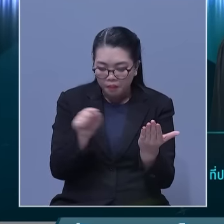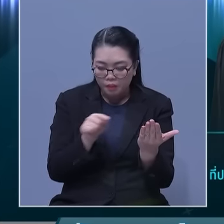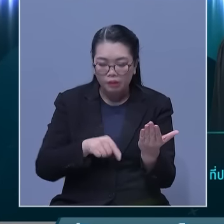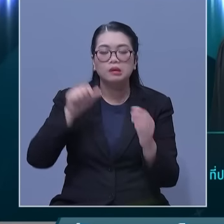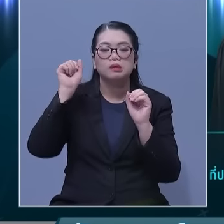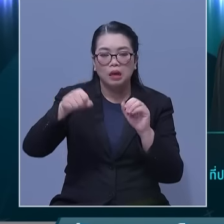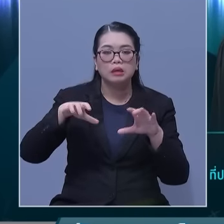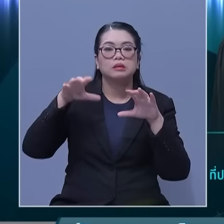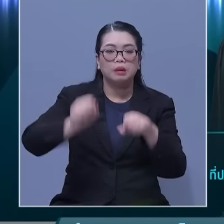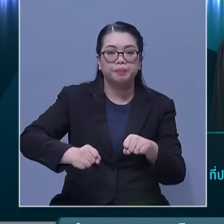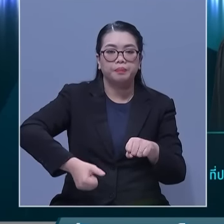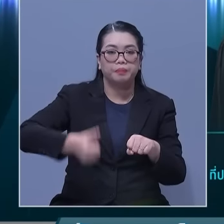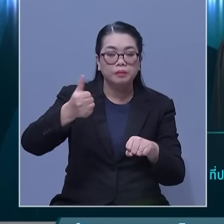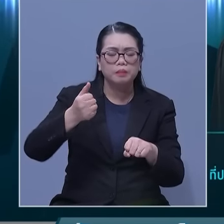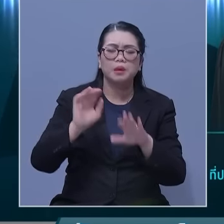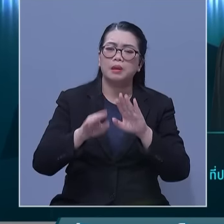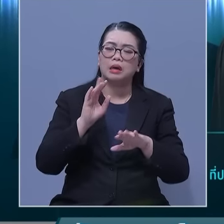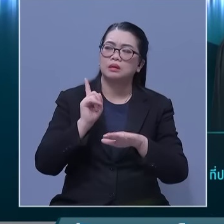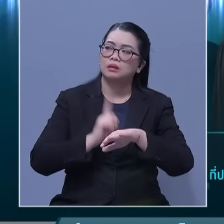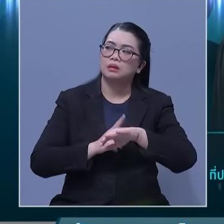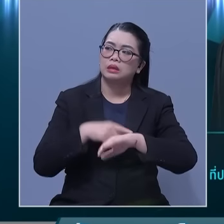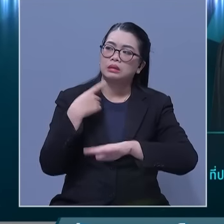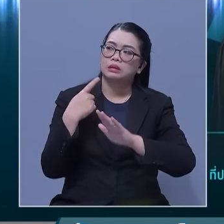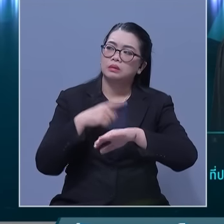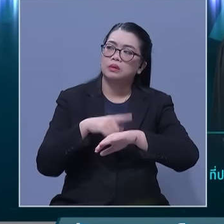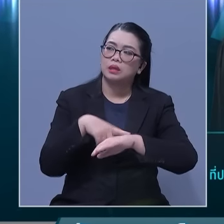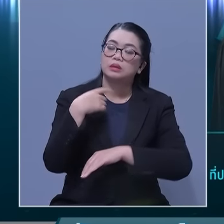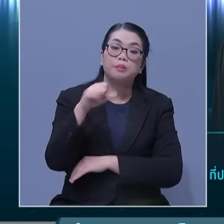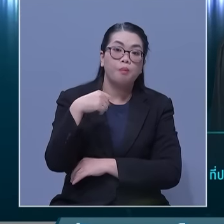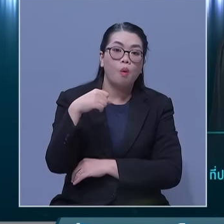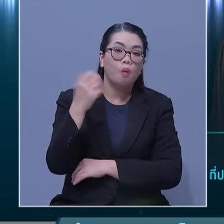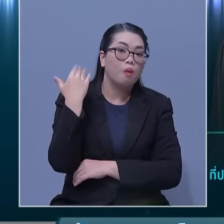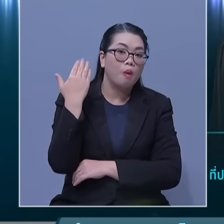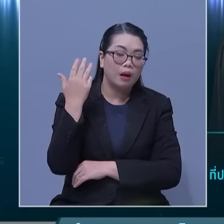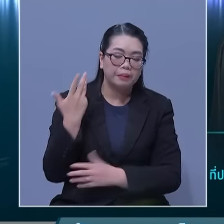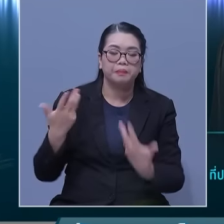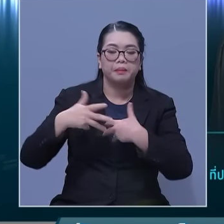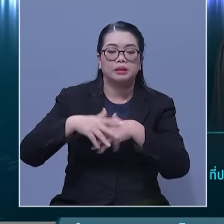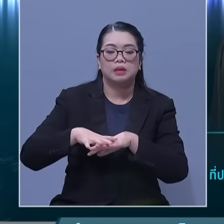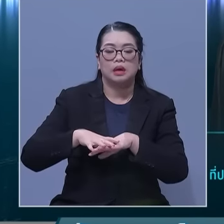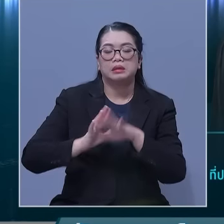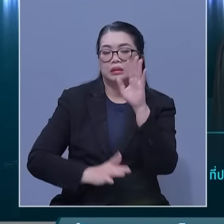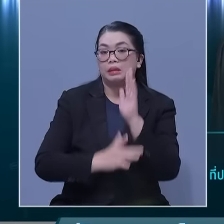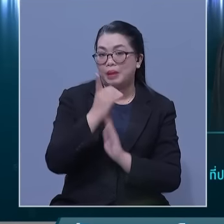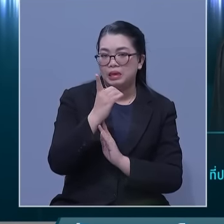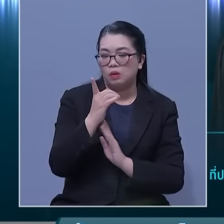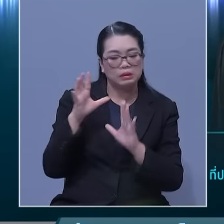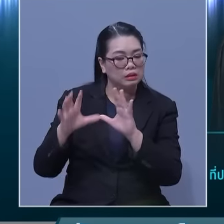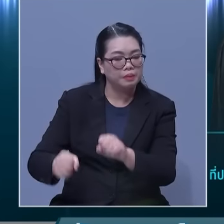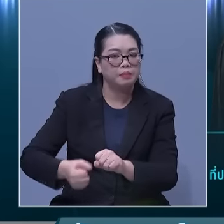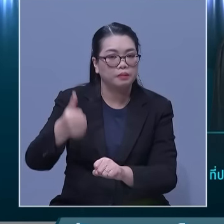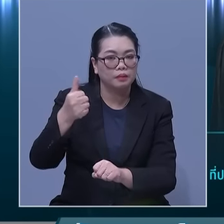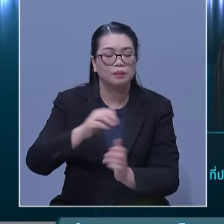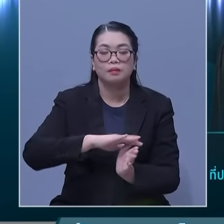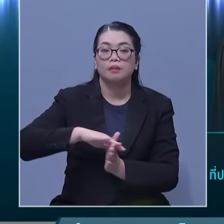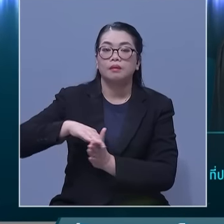ตัวเมื่อประมาณสัก 10นเมื่อวานนี้ครับอือนี่คือการประสานกันภายในช่วง 1สัปดาห์เท่านั้นนะคะทีนี้เรื่อง